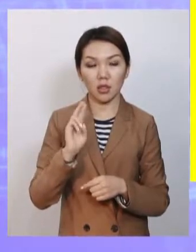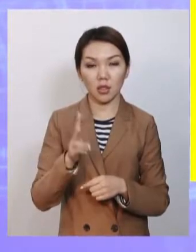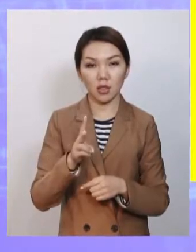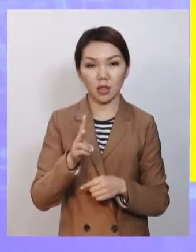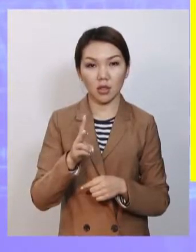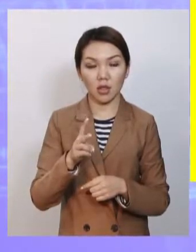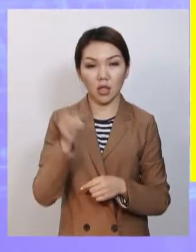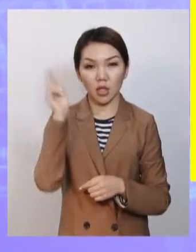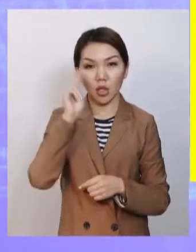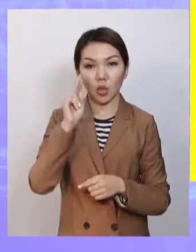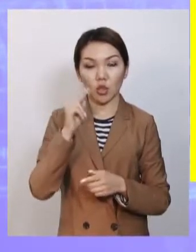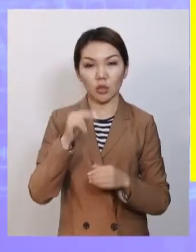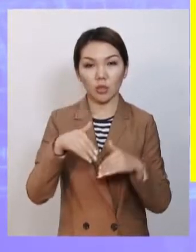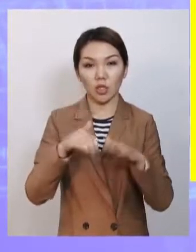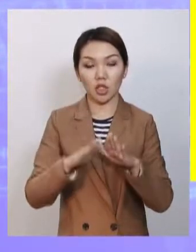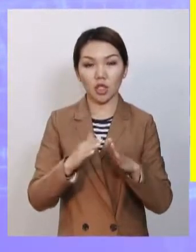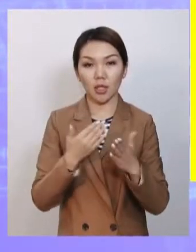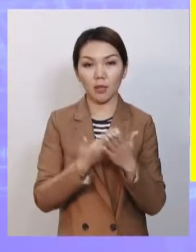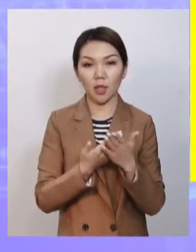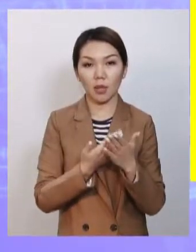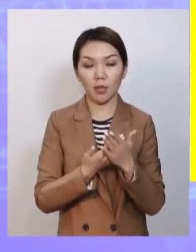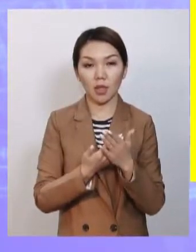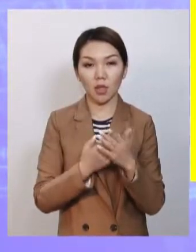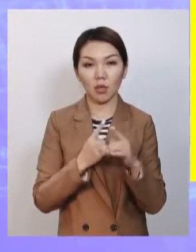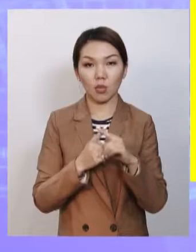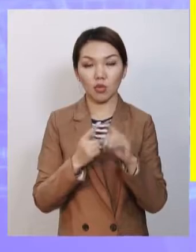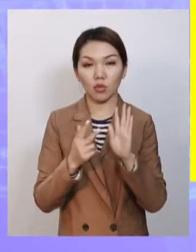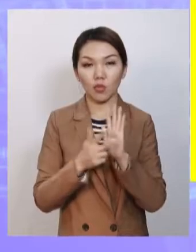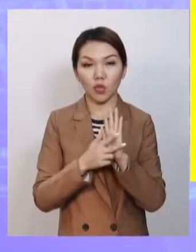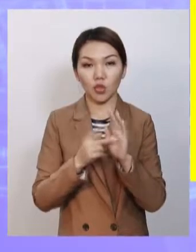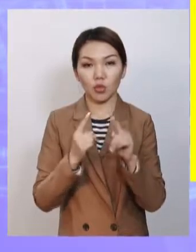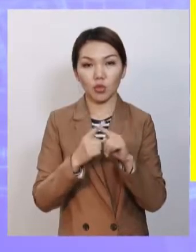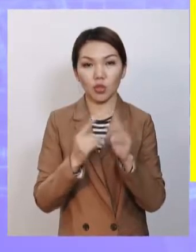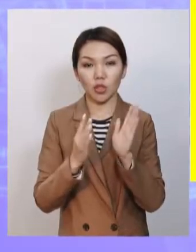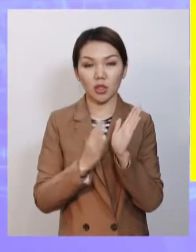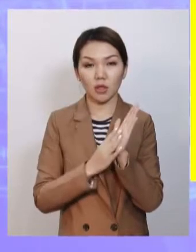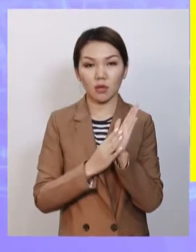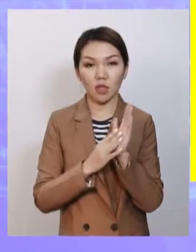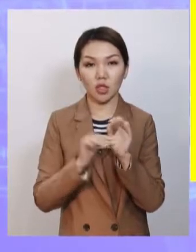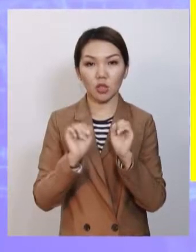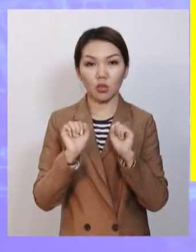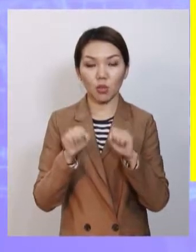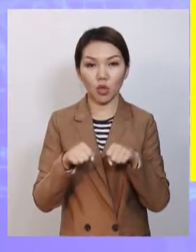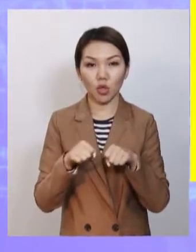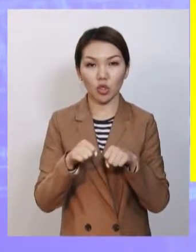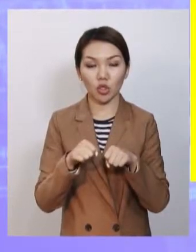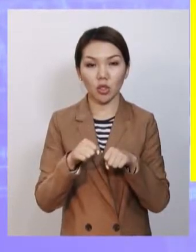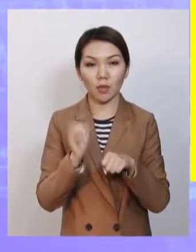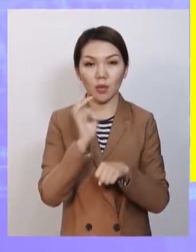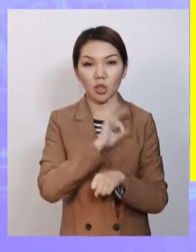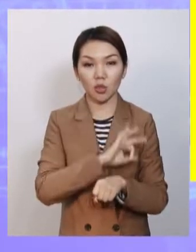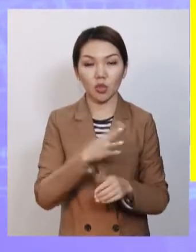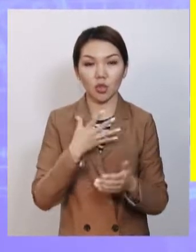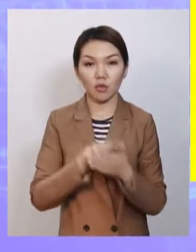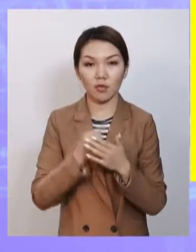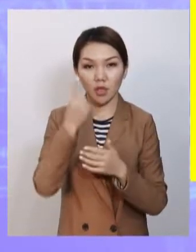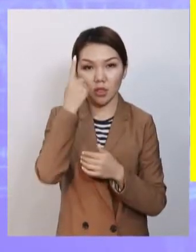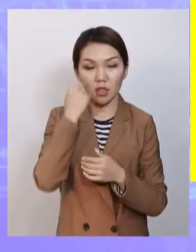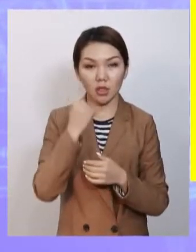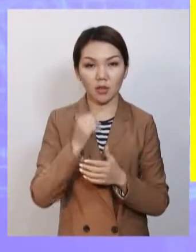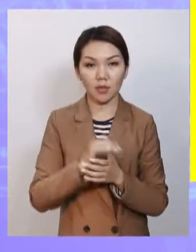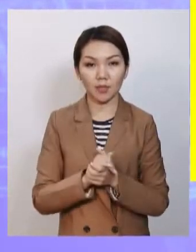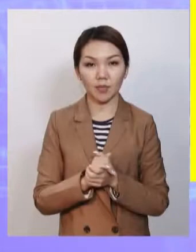вида + 8 + 9 и сможем применить свои знания